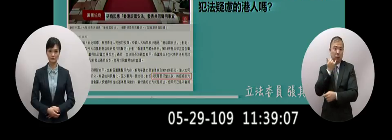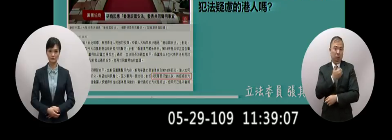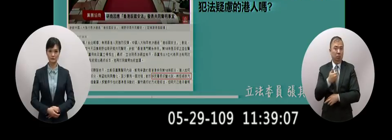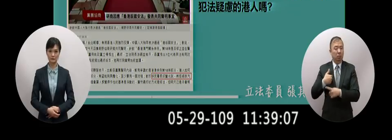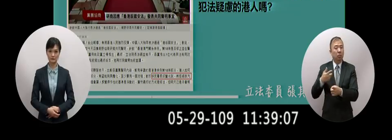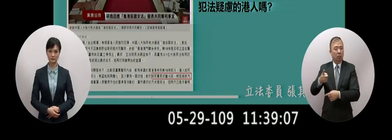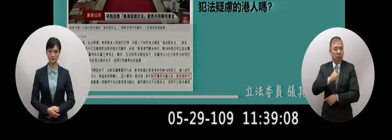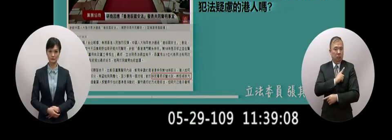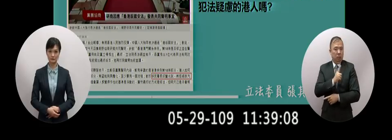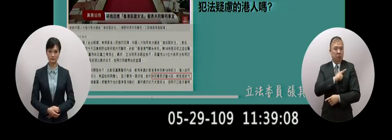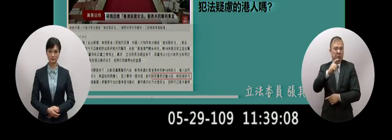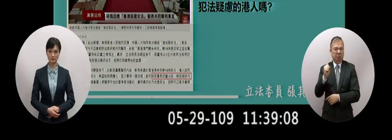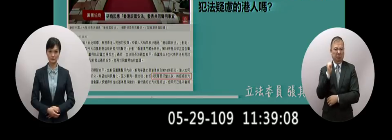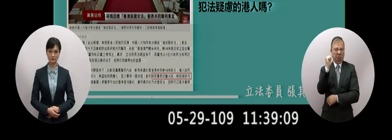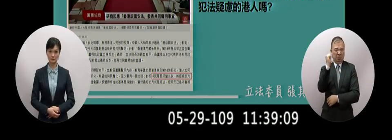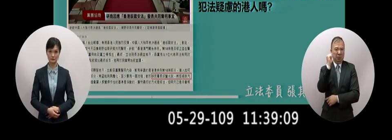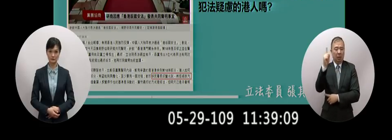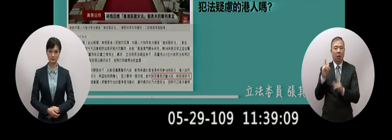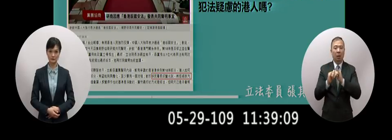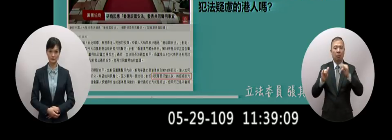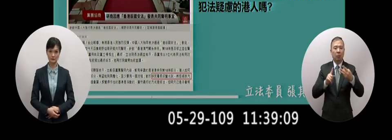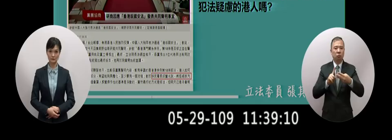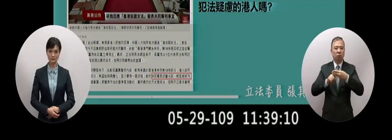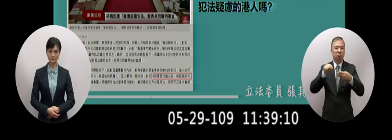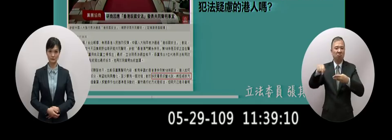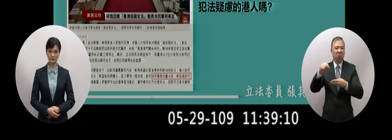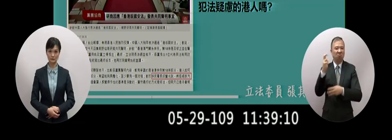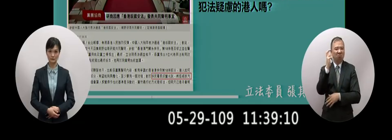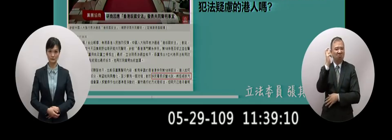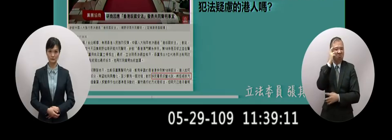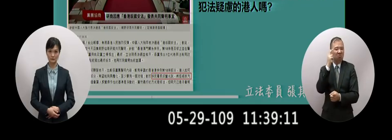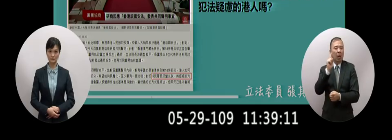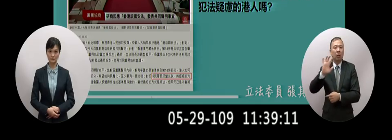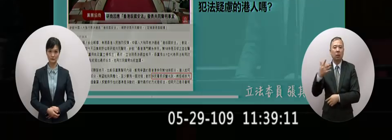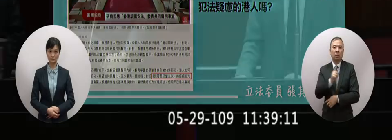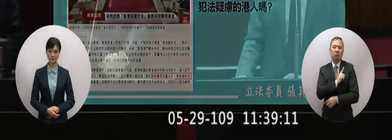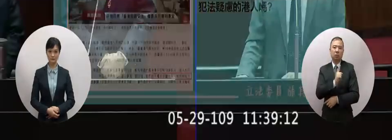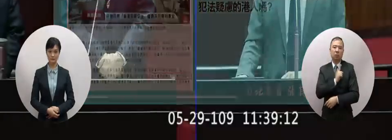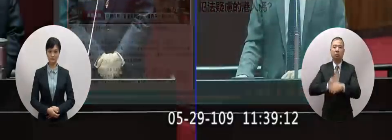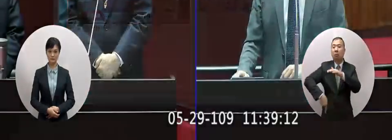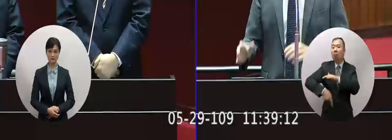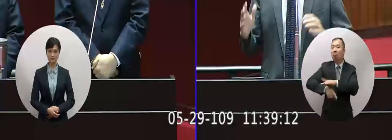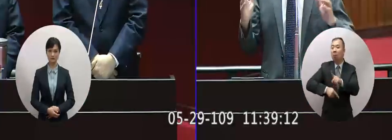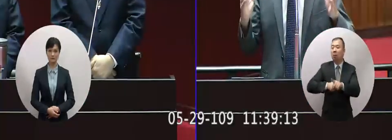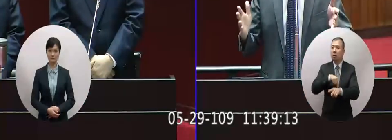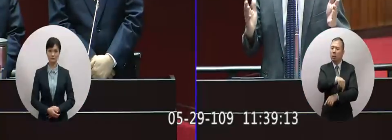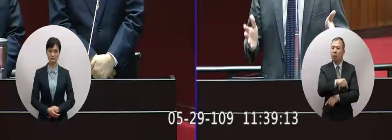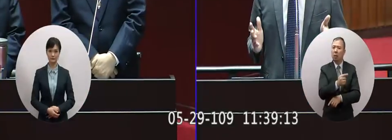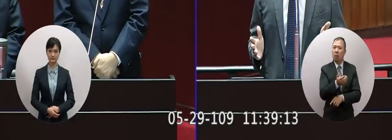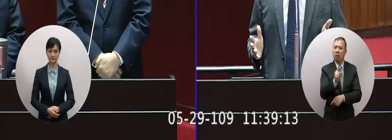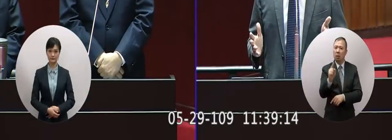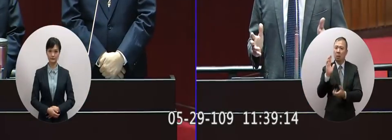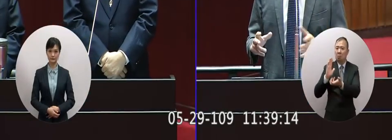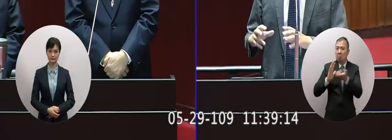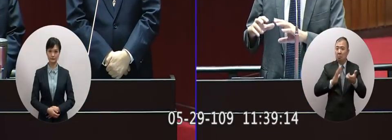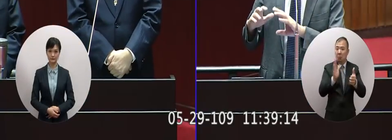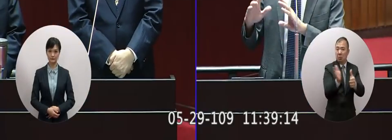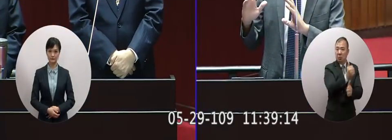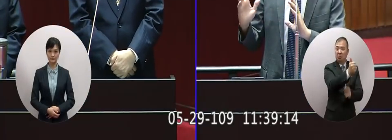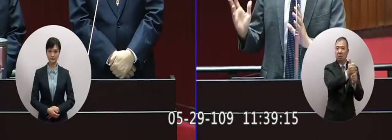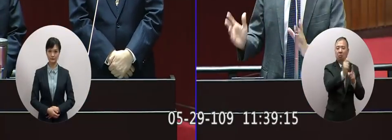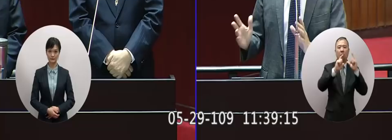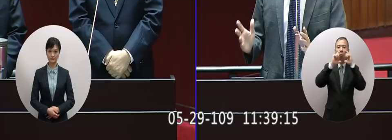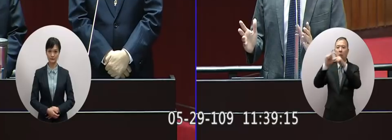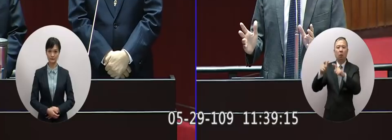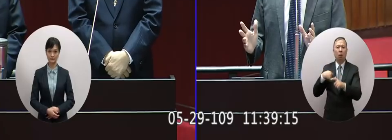争取嘛。那但是这个署长当场就是说绝对不可以让他进来。这其实就是一个矛盾，就是我们在很